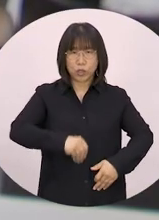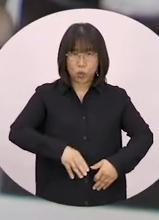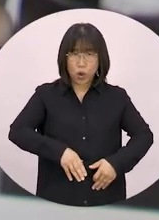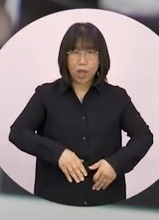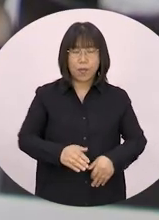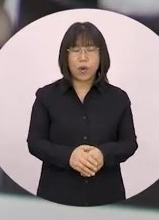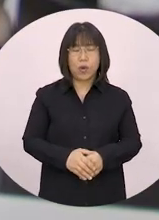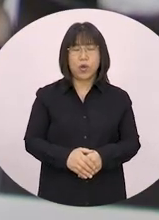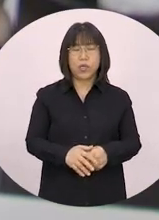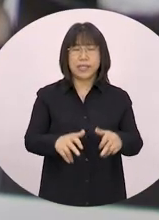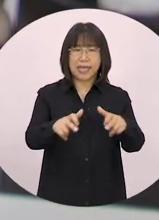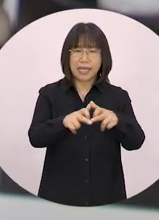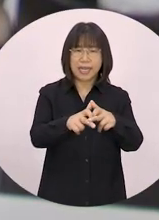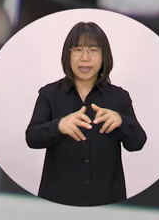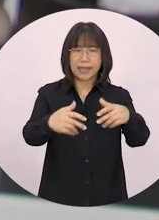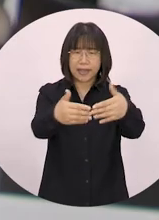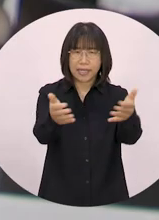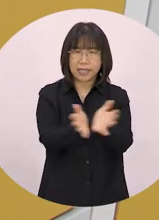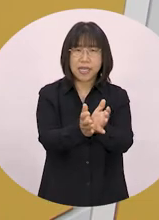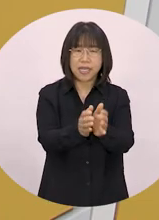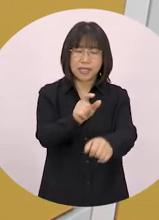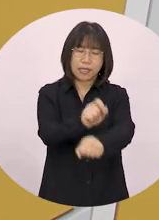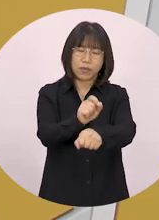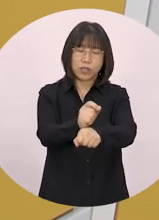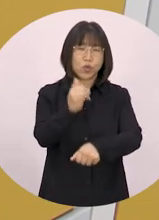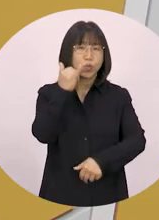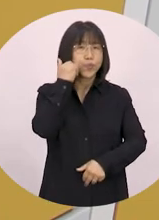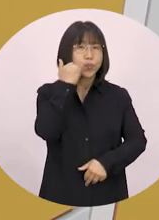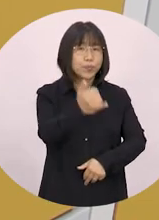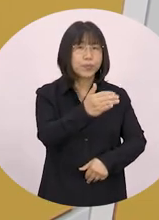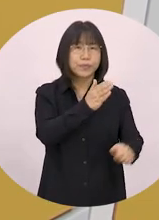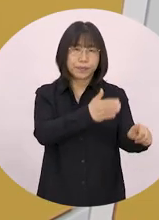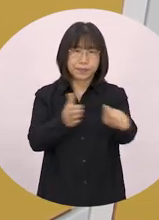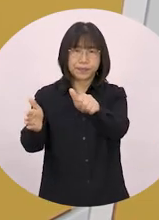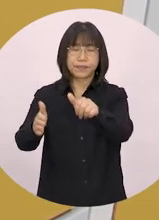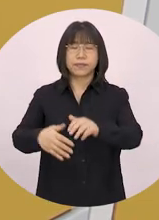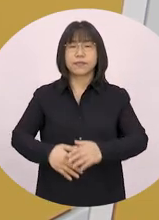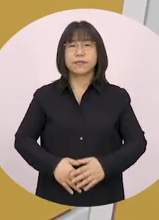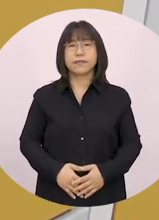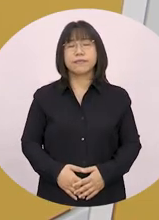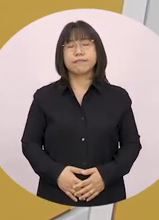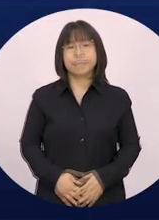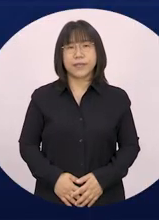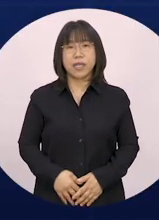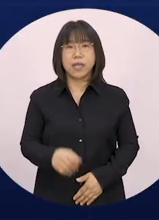장애인 복지과나 강서구 장애인단체 통합사무실로 문의하면 됩니다.